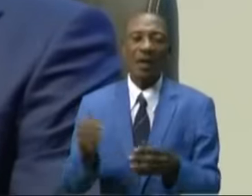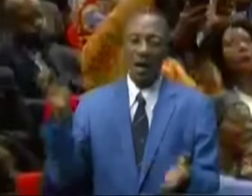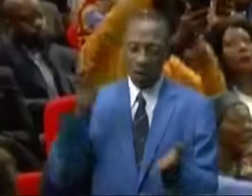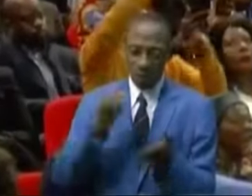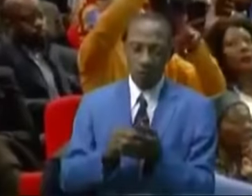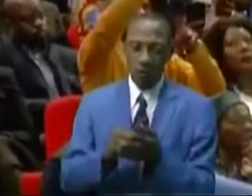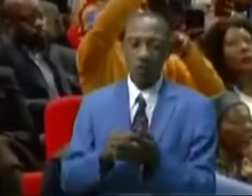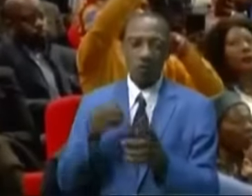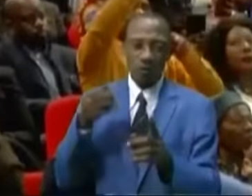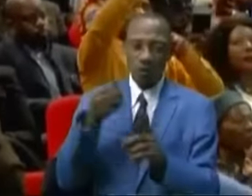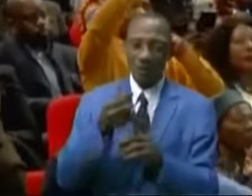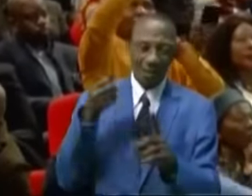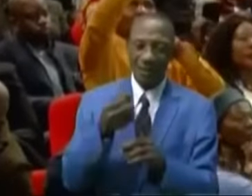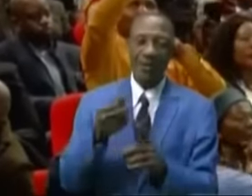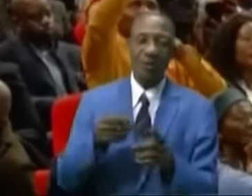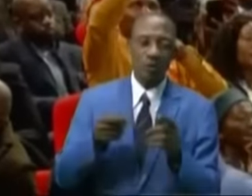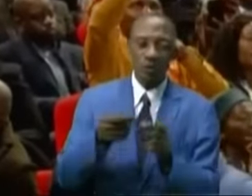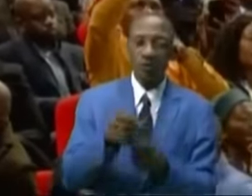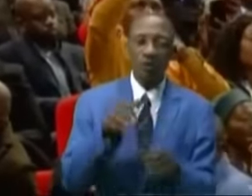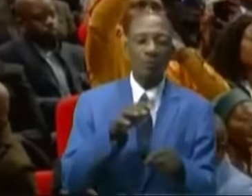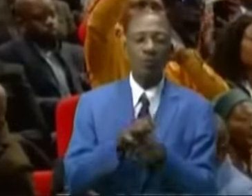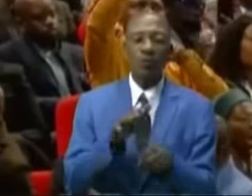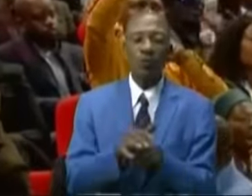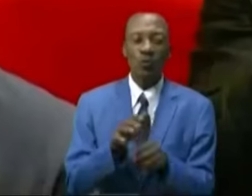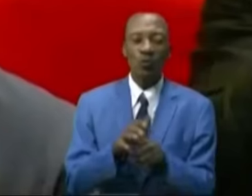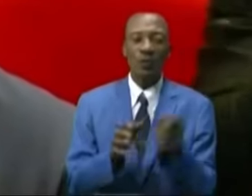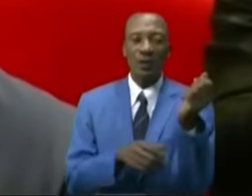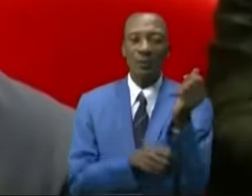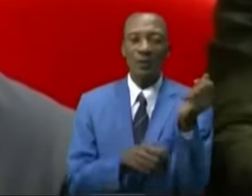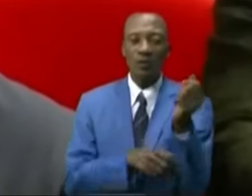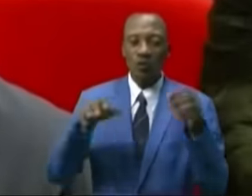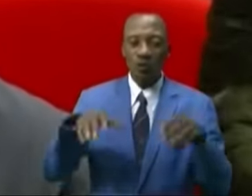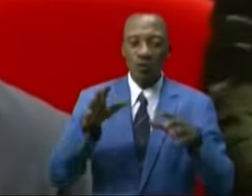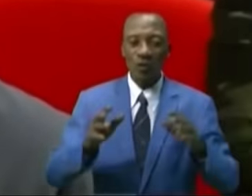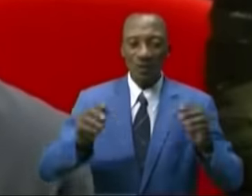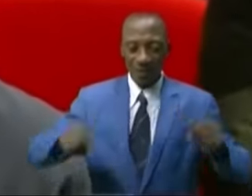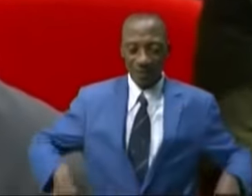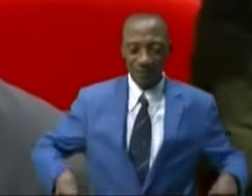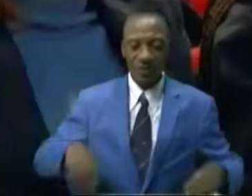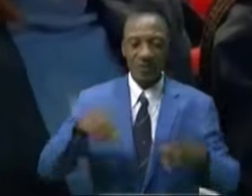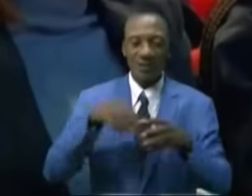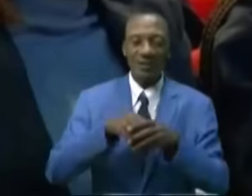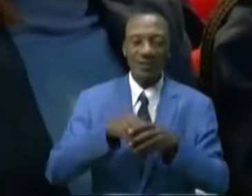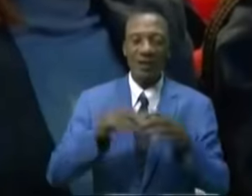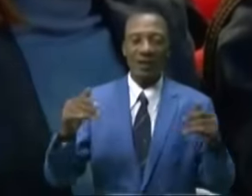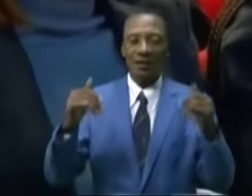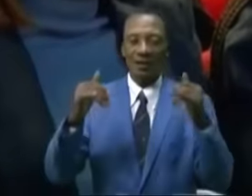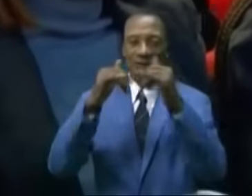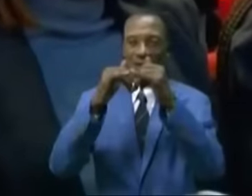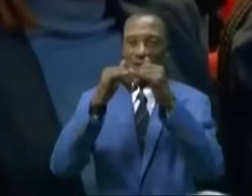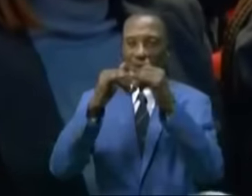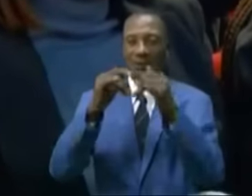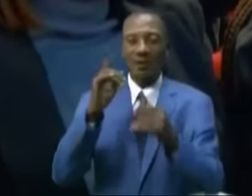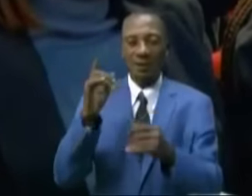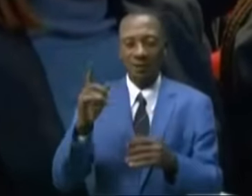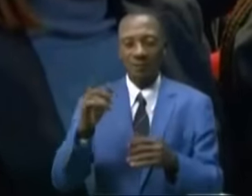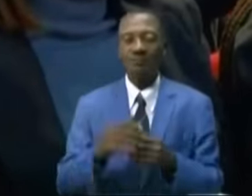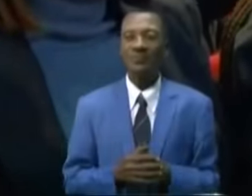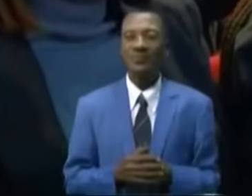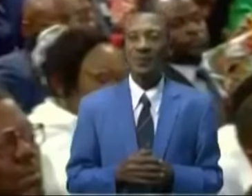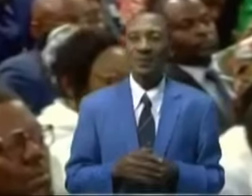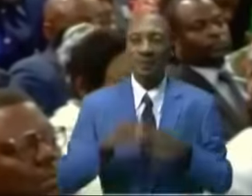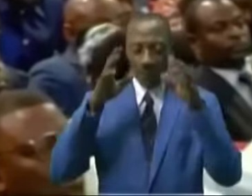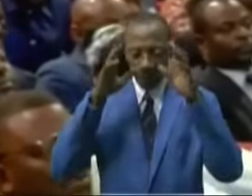Goma. Ce vendredi sombre est la date choisie par le président de la République, Félix-Antoine